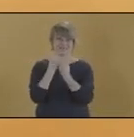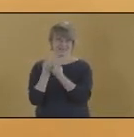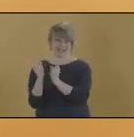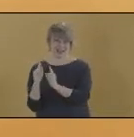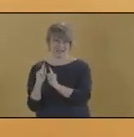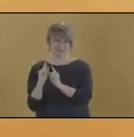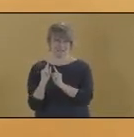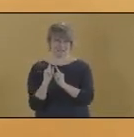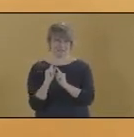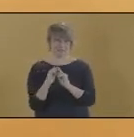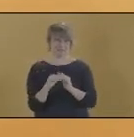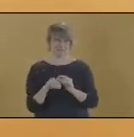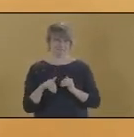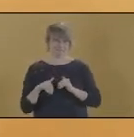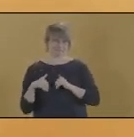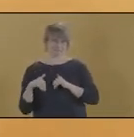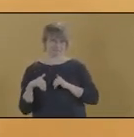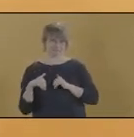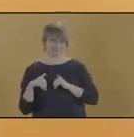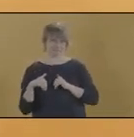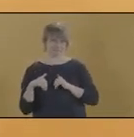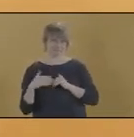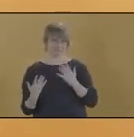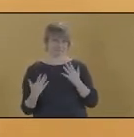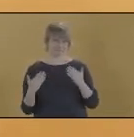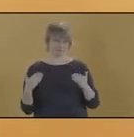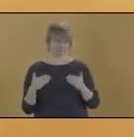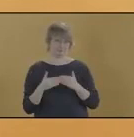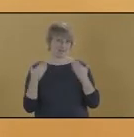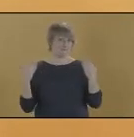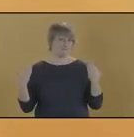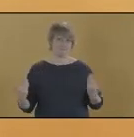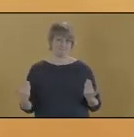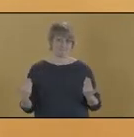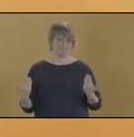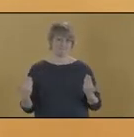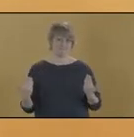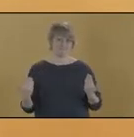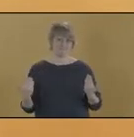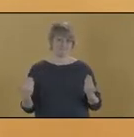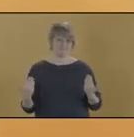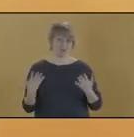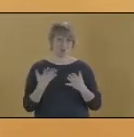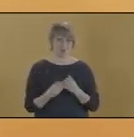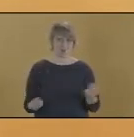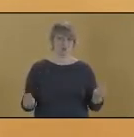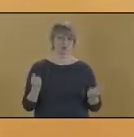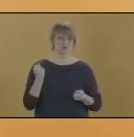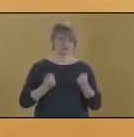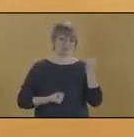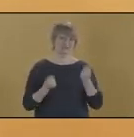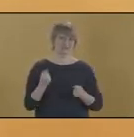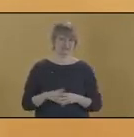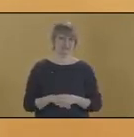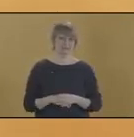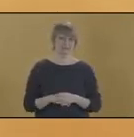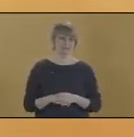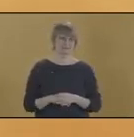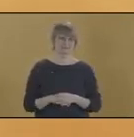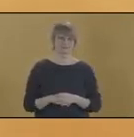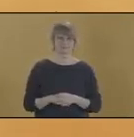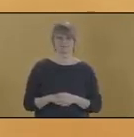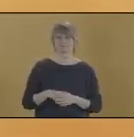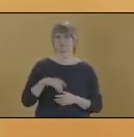medienerzieherisches Handeln zurück. Also das ist eine Diskrepanz, die irgendwie nicht aufgelöst werden kann. Außerdem ist